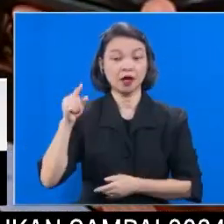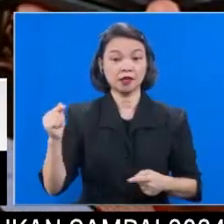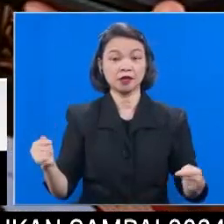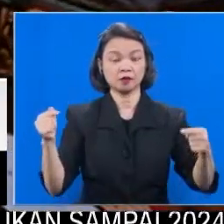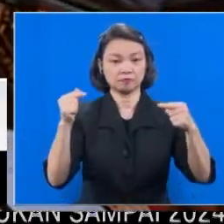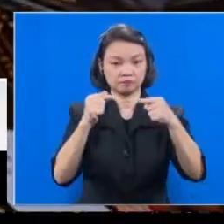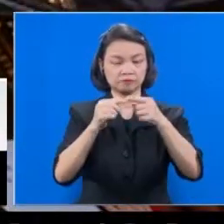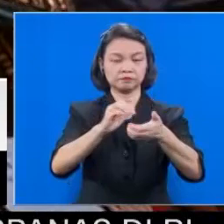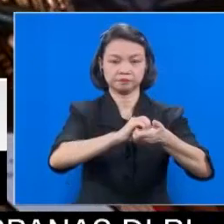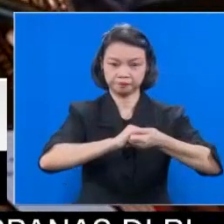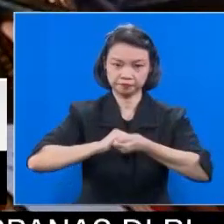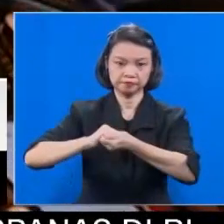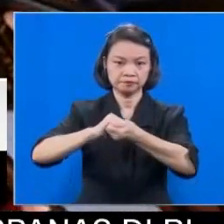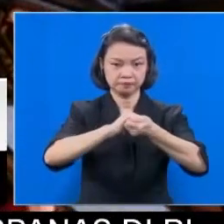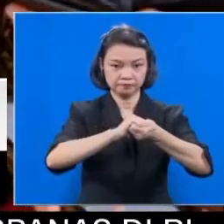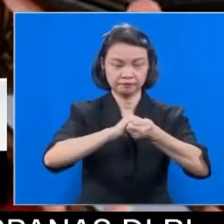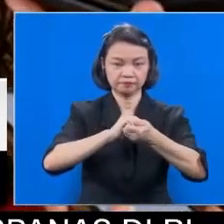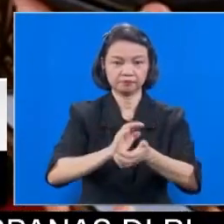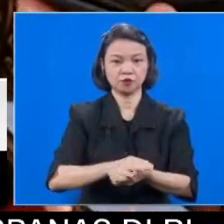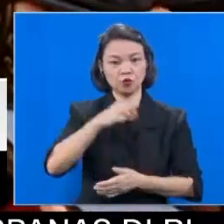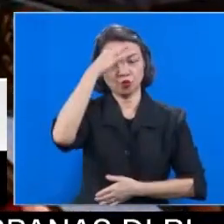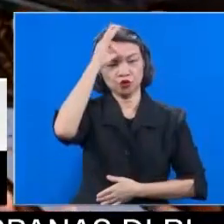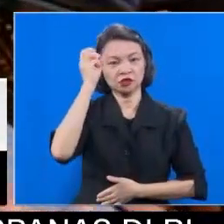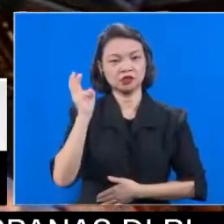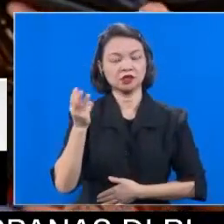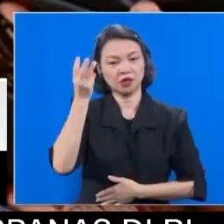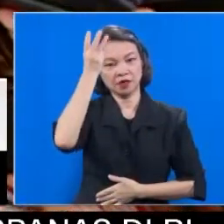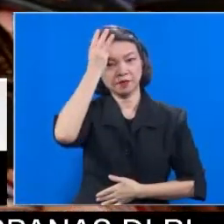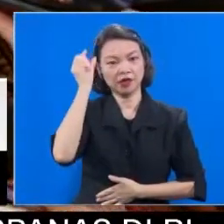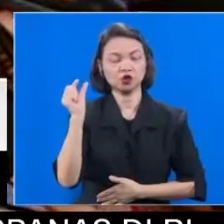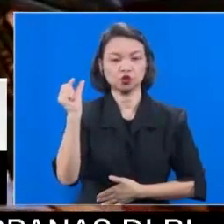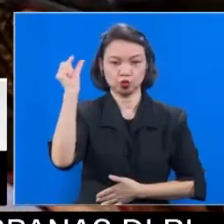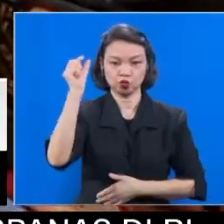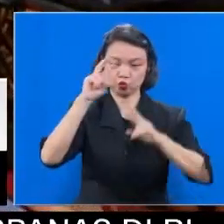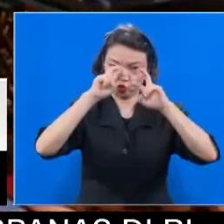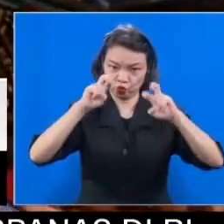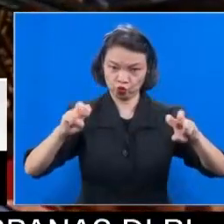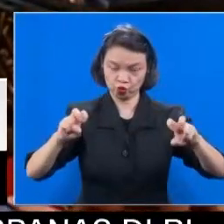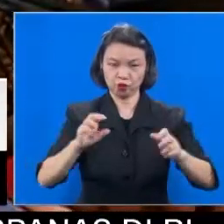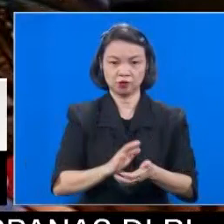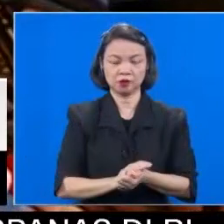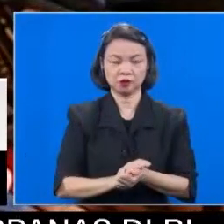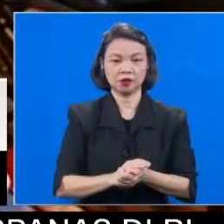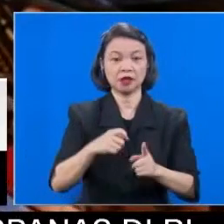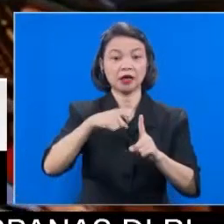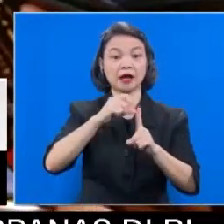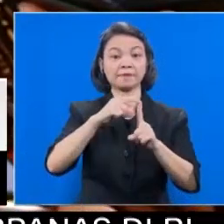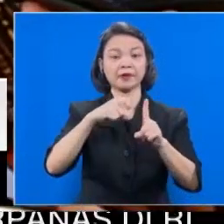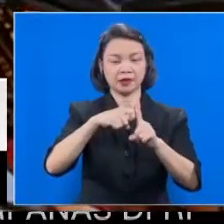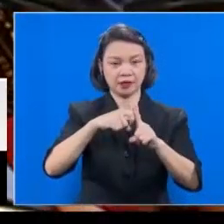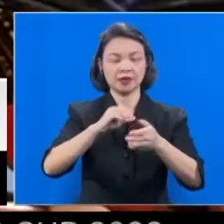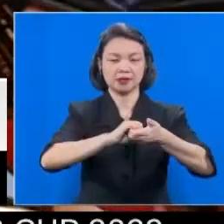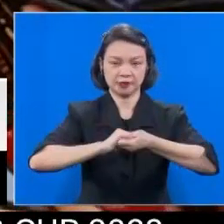kami baik itu dengan Polda Kaltara nya ya kemudian ada unit racing dan apotik forensik KPK untuk menelusuri